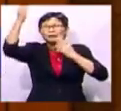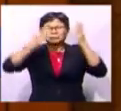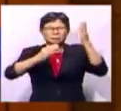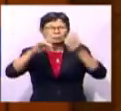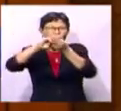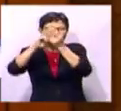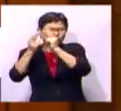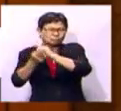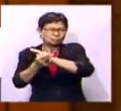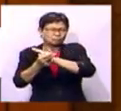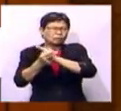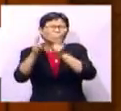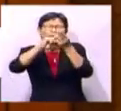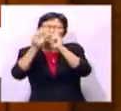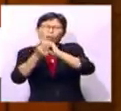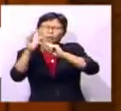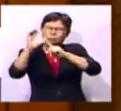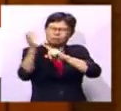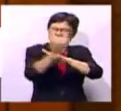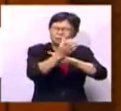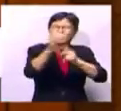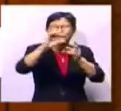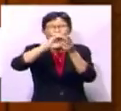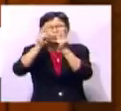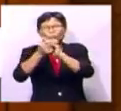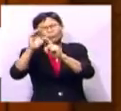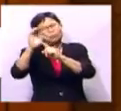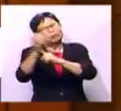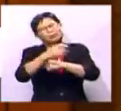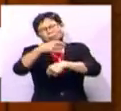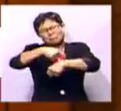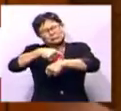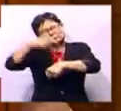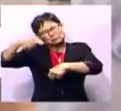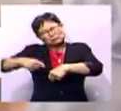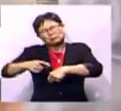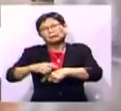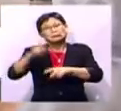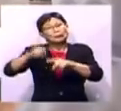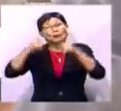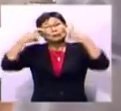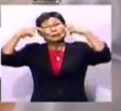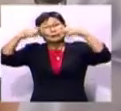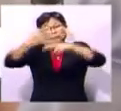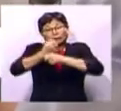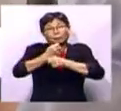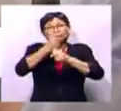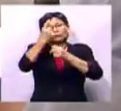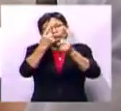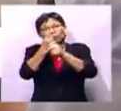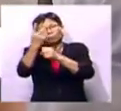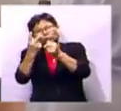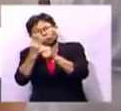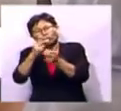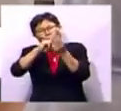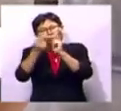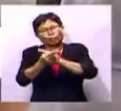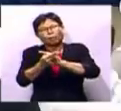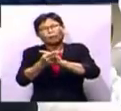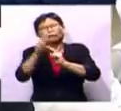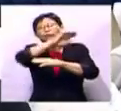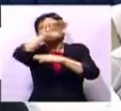budaya. Perubahan budaya ini mengambil masa dan tidak boleh dicapai dalam masa setahun, dua tahun. Perubahan itu